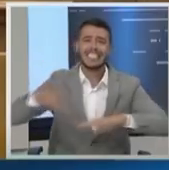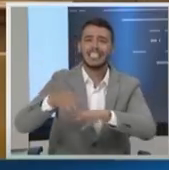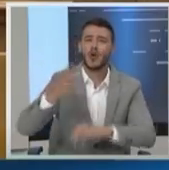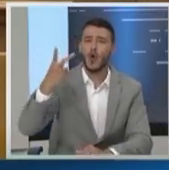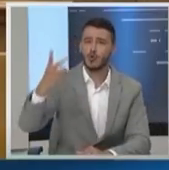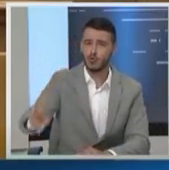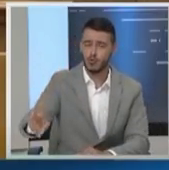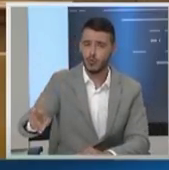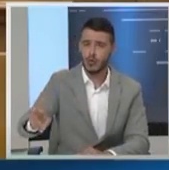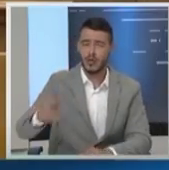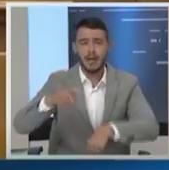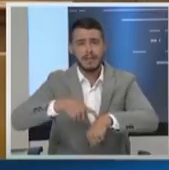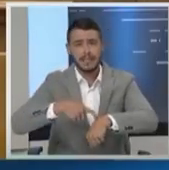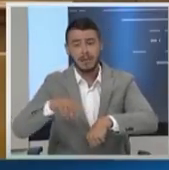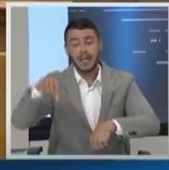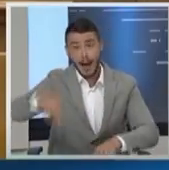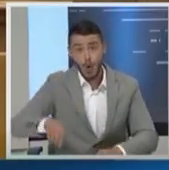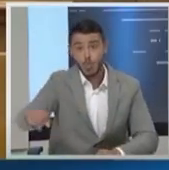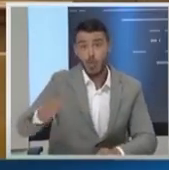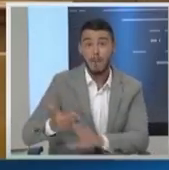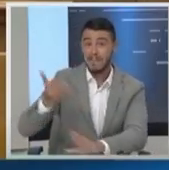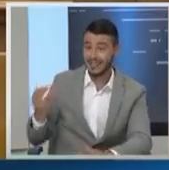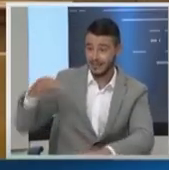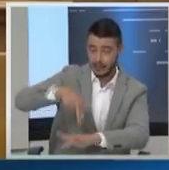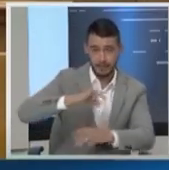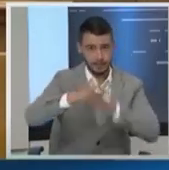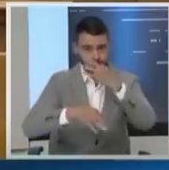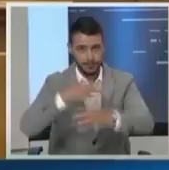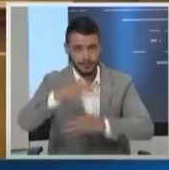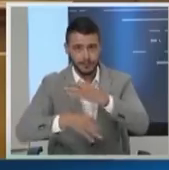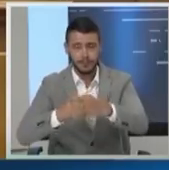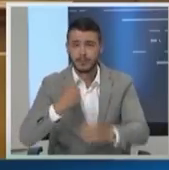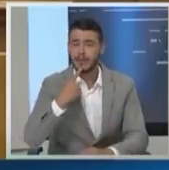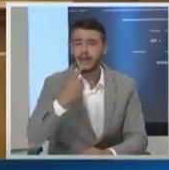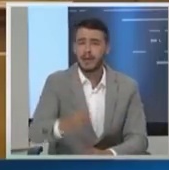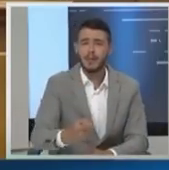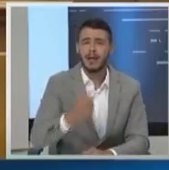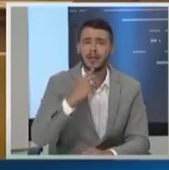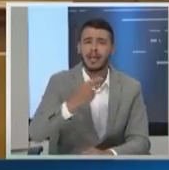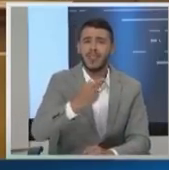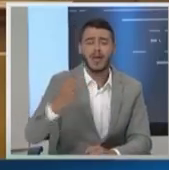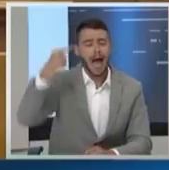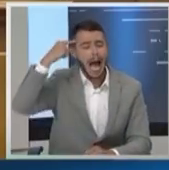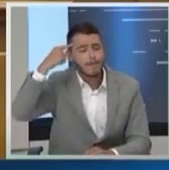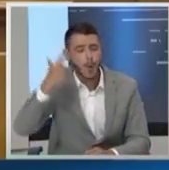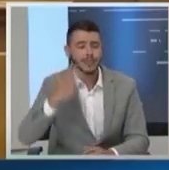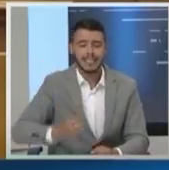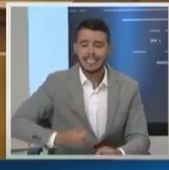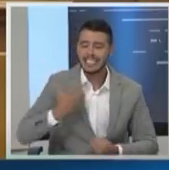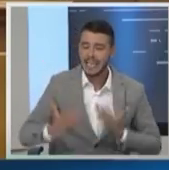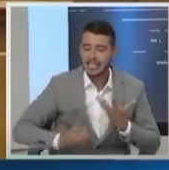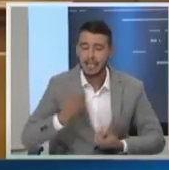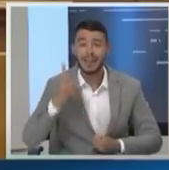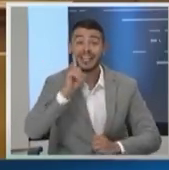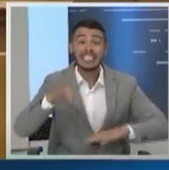την ίδια στιγμή εσείς από αυτό το βήμα σχολιάσατε πριν από λίγο τις απόψεις και τα συναισθήματα της δικής μου συζύγου σε σχέση με το